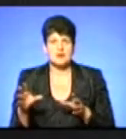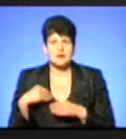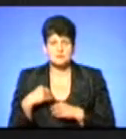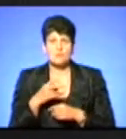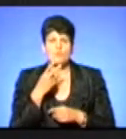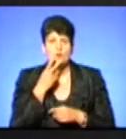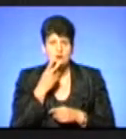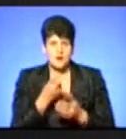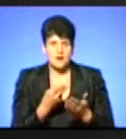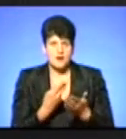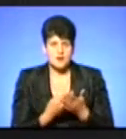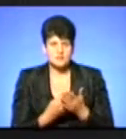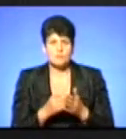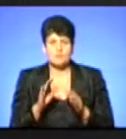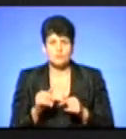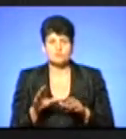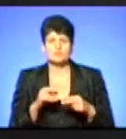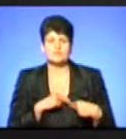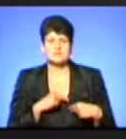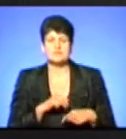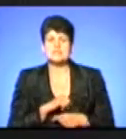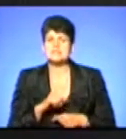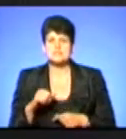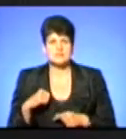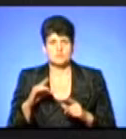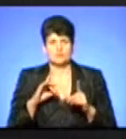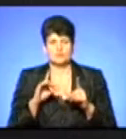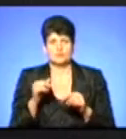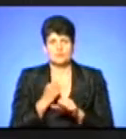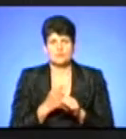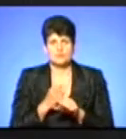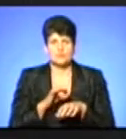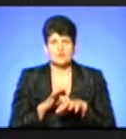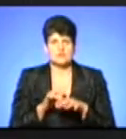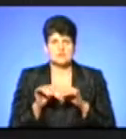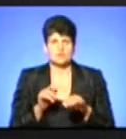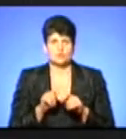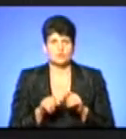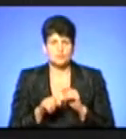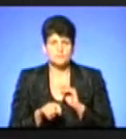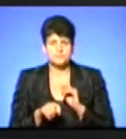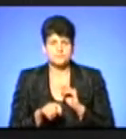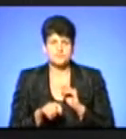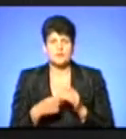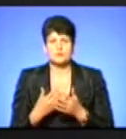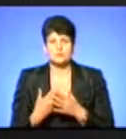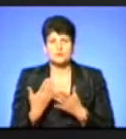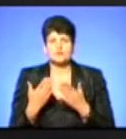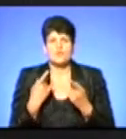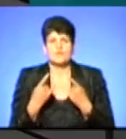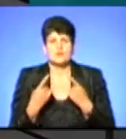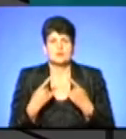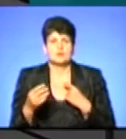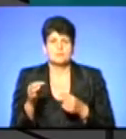покажемо, потім будуть далі вони, свої працівники, будуть самі здійснювати ці заходи контролю. Тобто, якщо б ми говорили